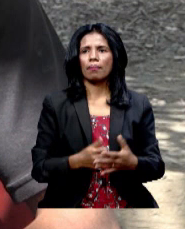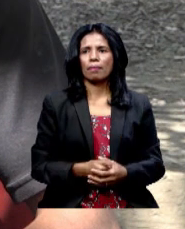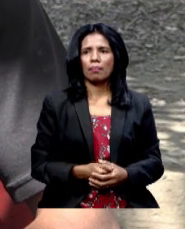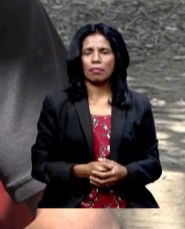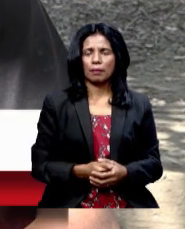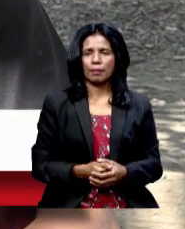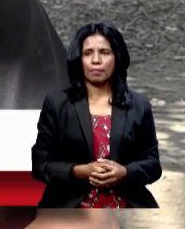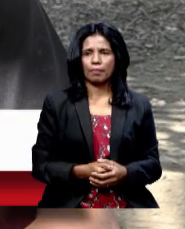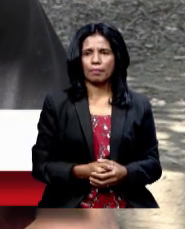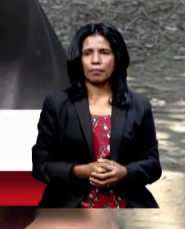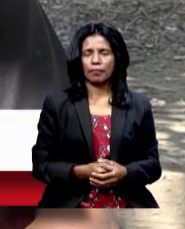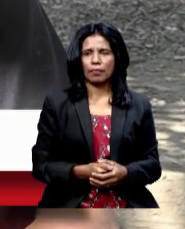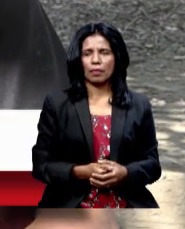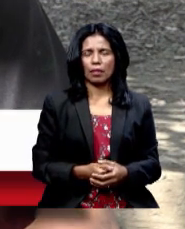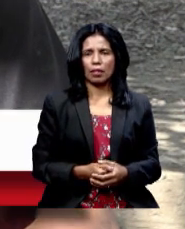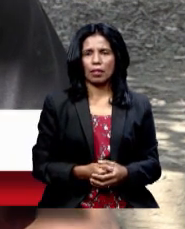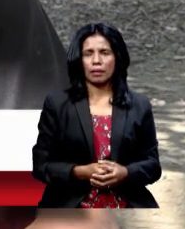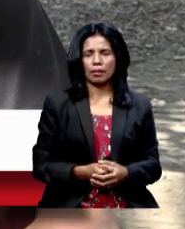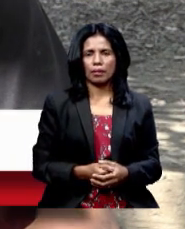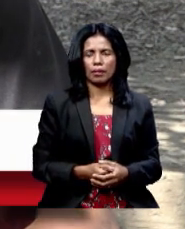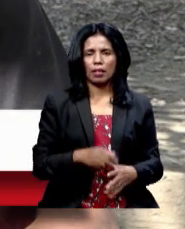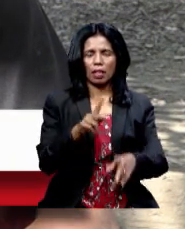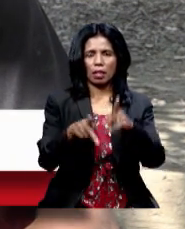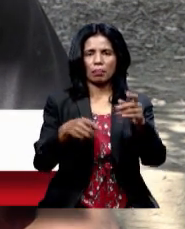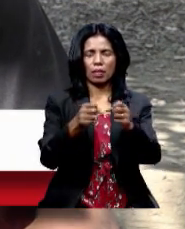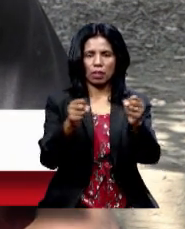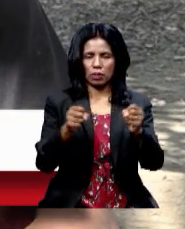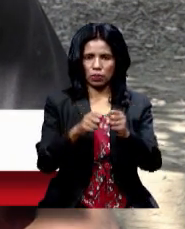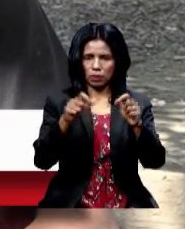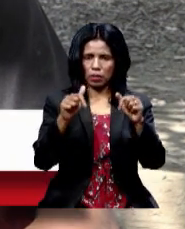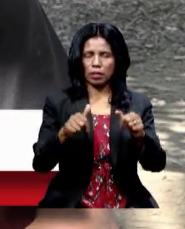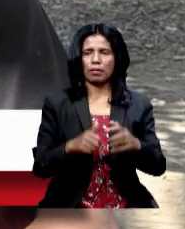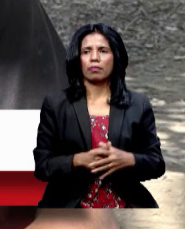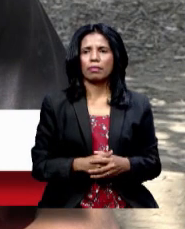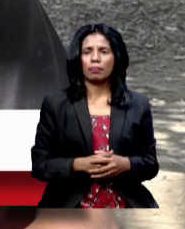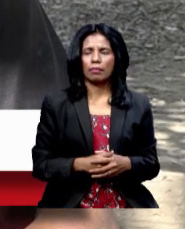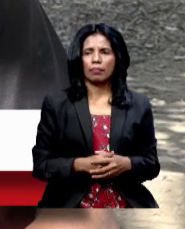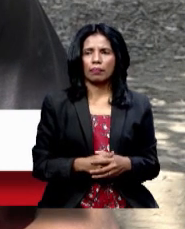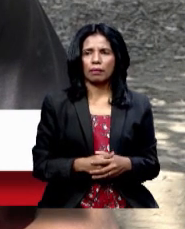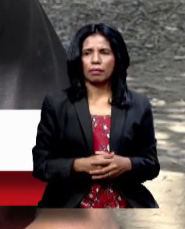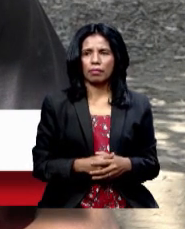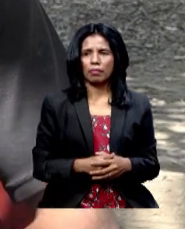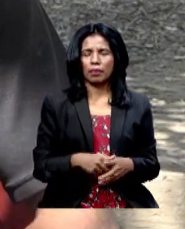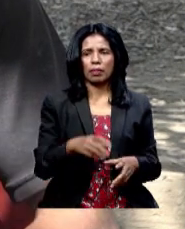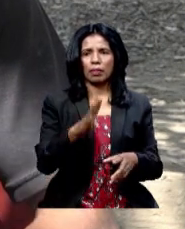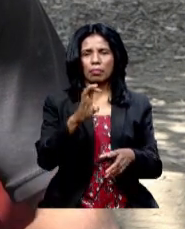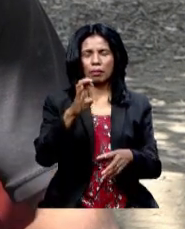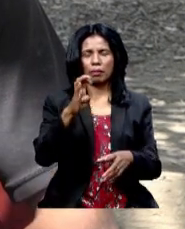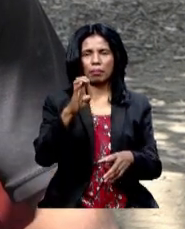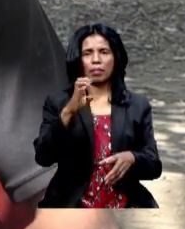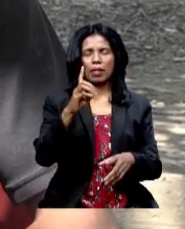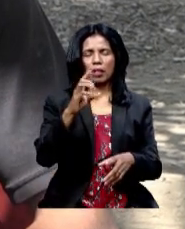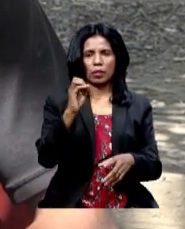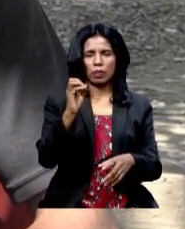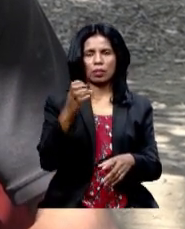buat rumah ia komunidade aldeia sukularan bedoi sukularan né amin izin